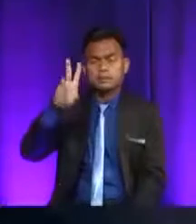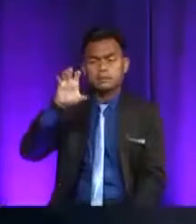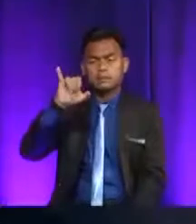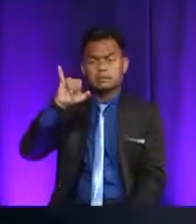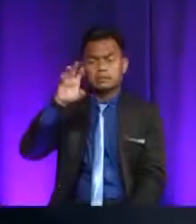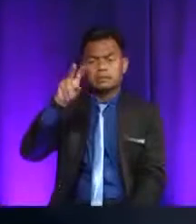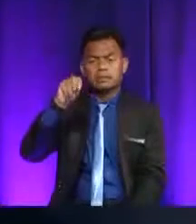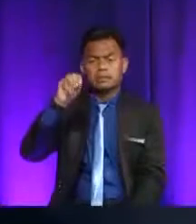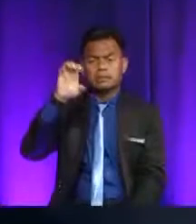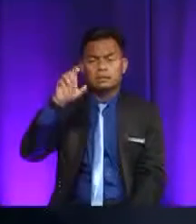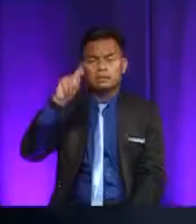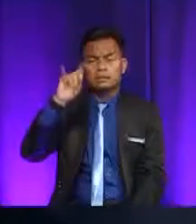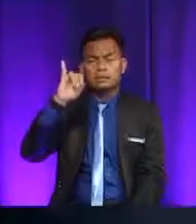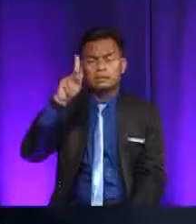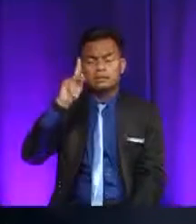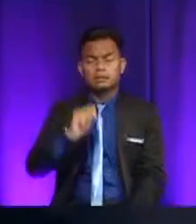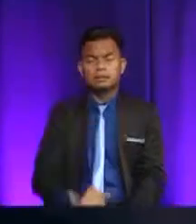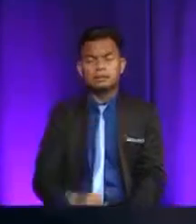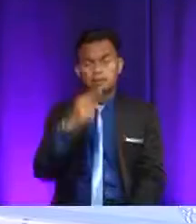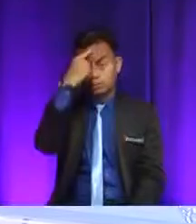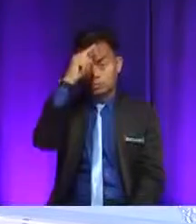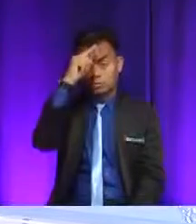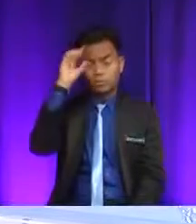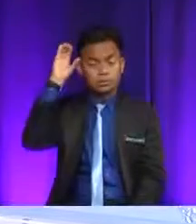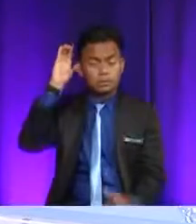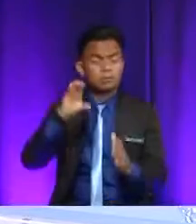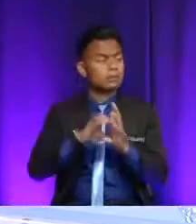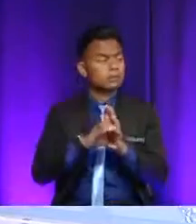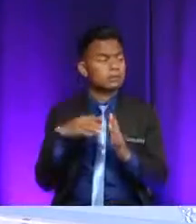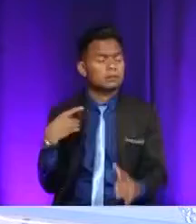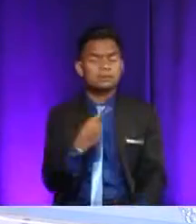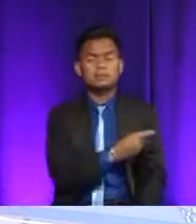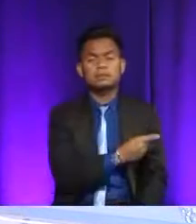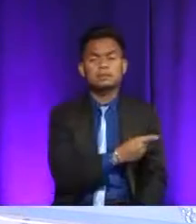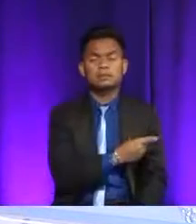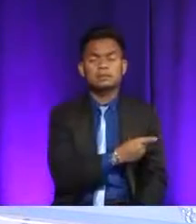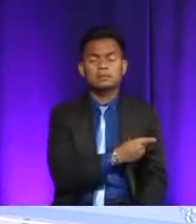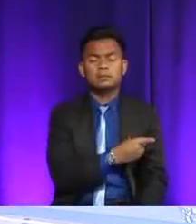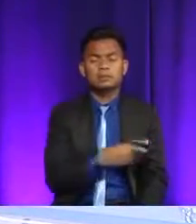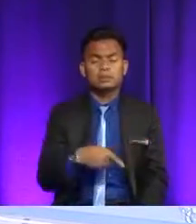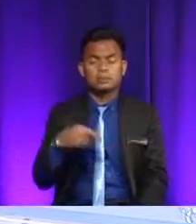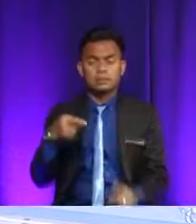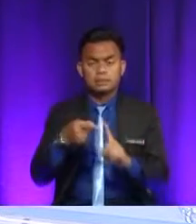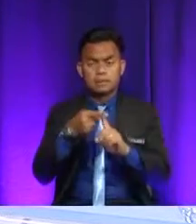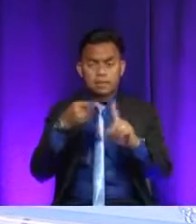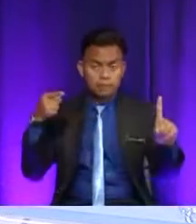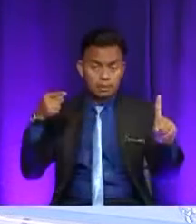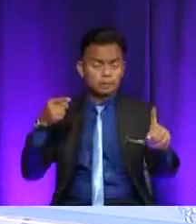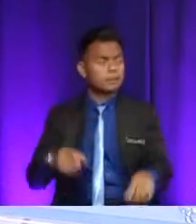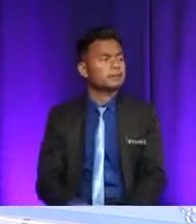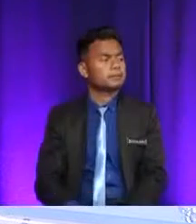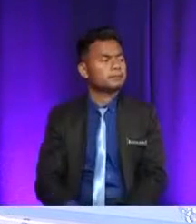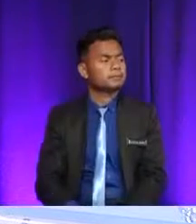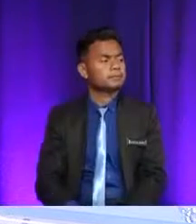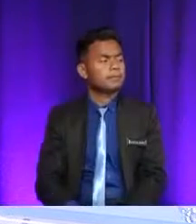untuk menggambarkan pergerakannya jauh kita letak agak panah menemukan logam dan anak panah ke arah